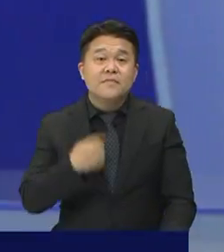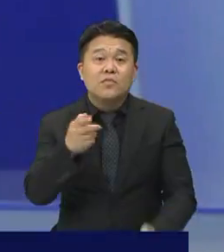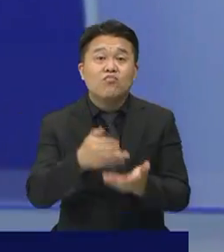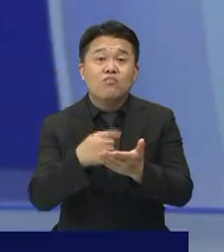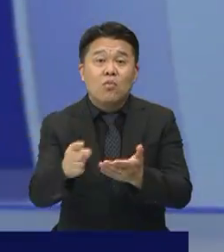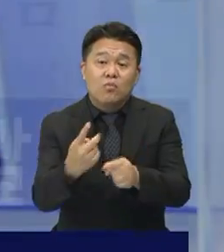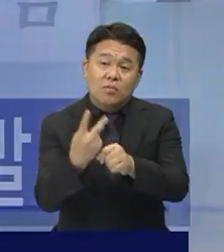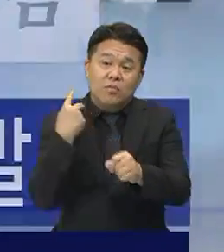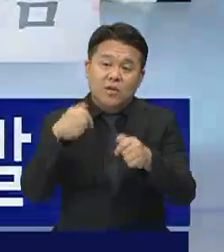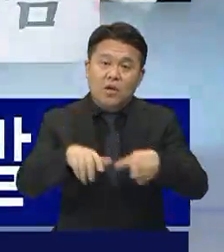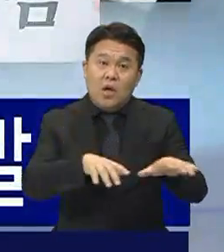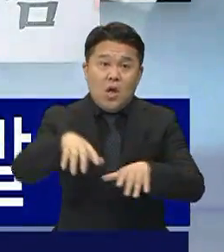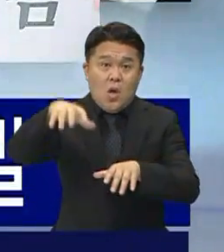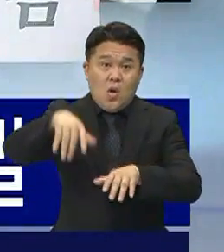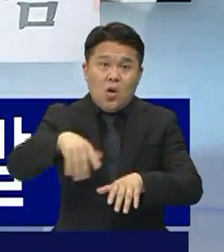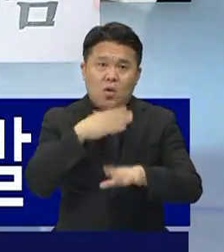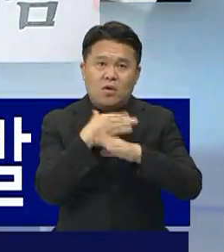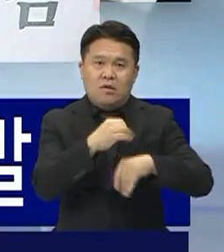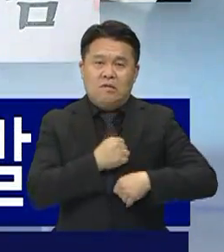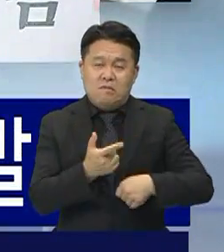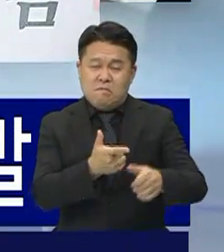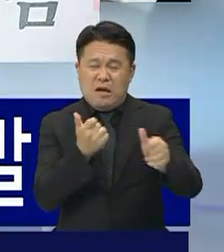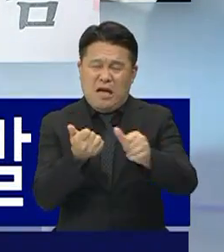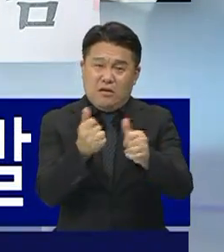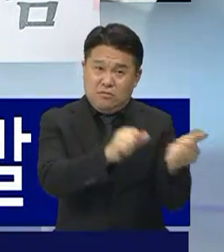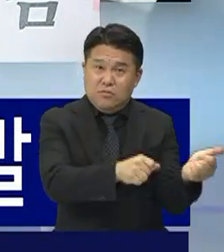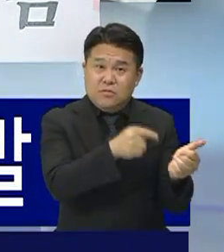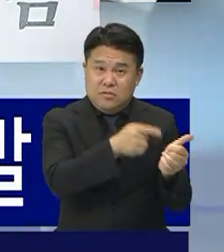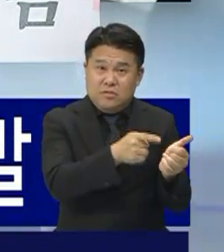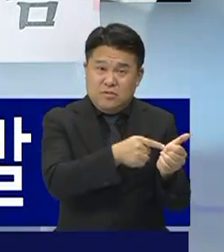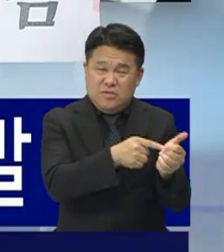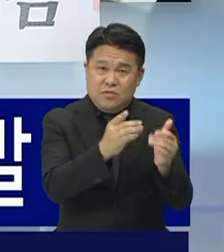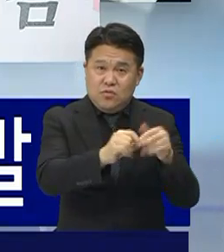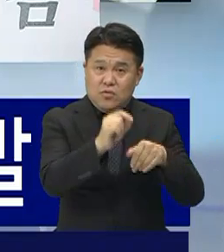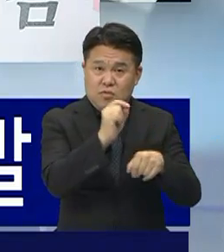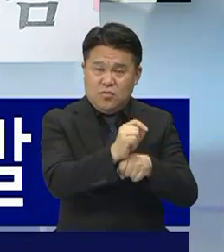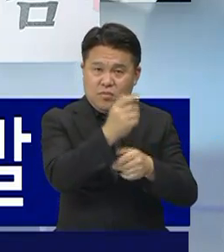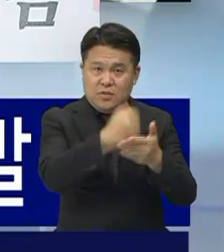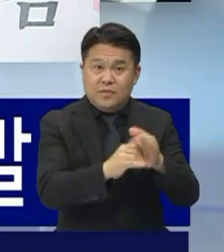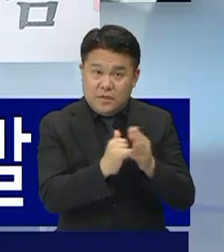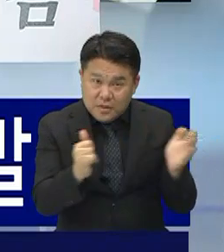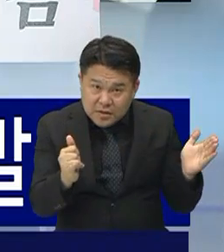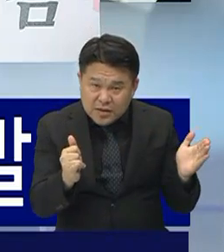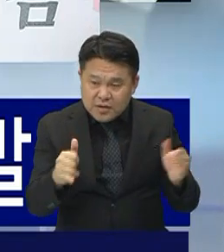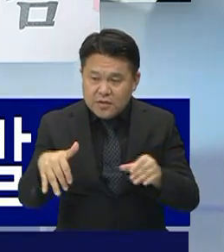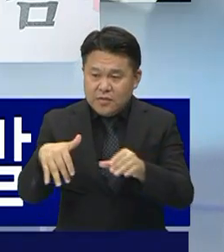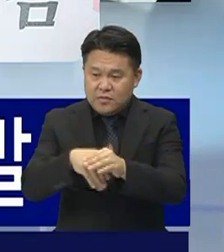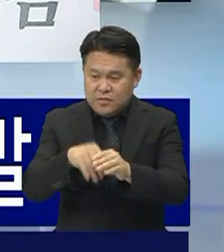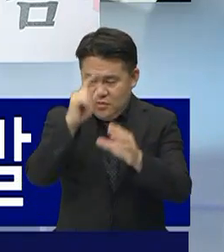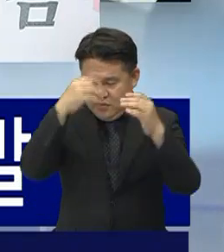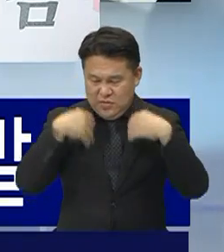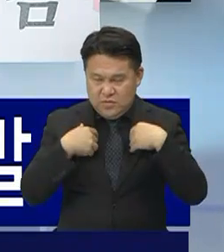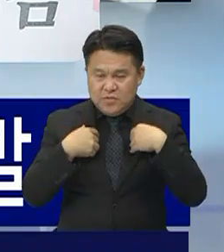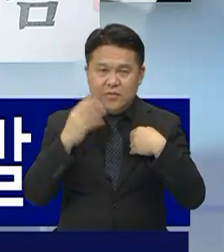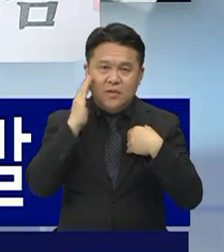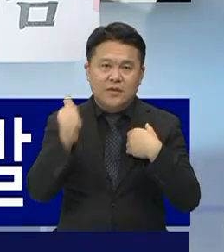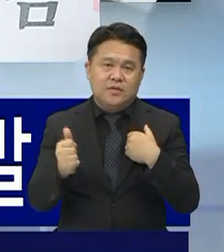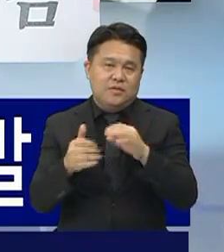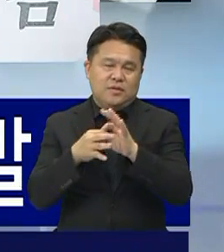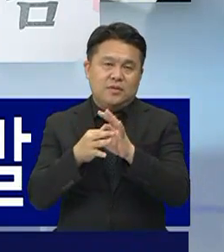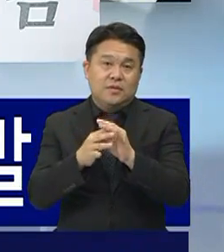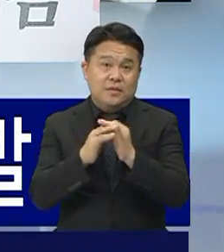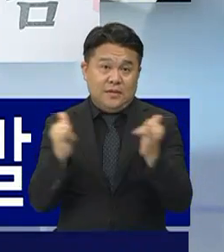다음 소식입니다. 2년 전에 서해에서 북한군 총에 맞아 숨진 해양수산부 공무원의 유족이 문재인 정부 청와대